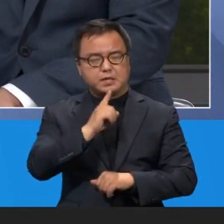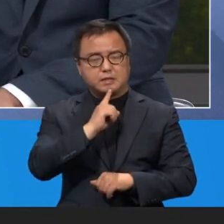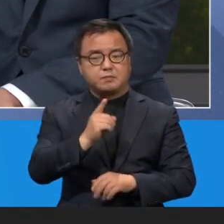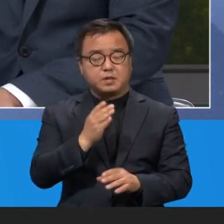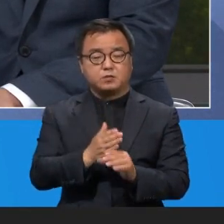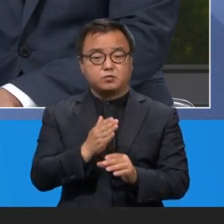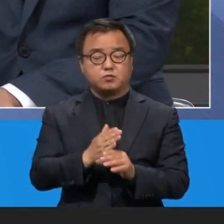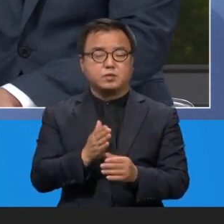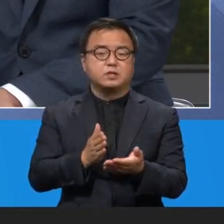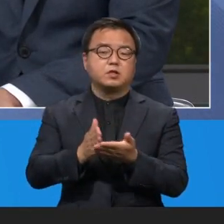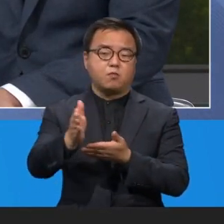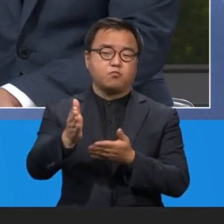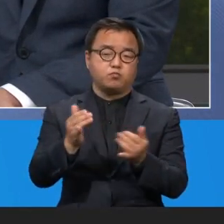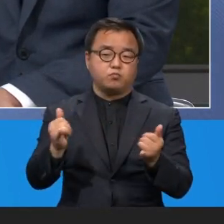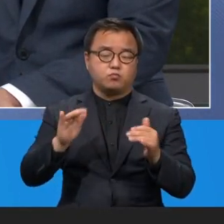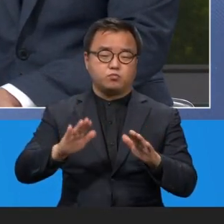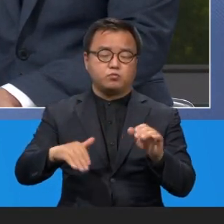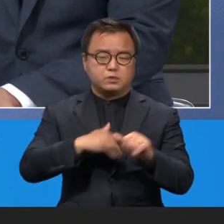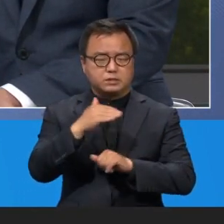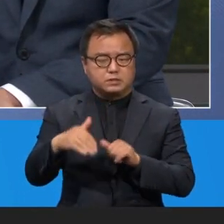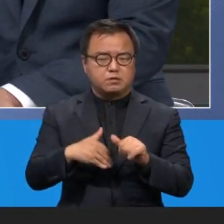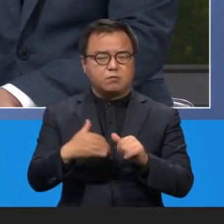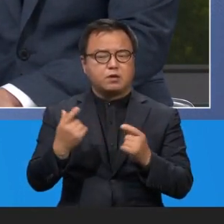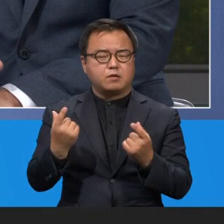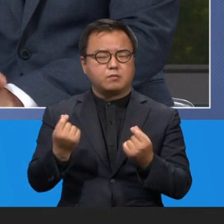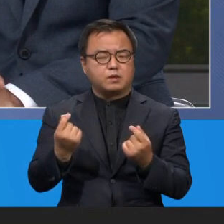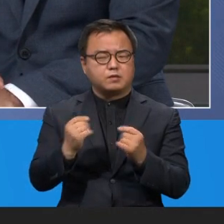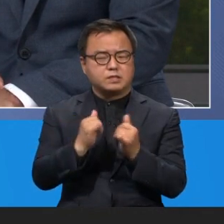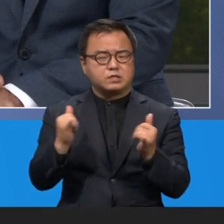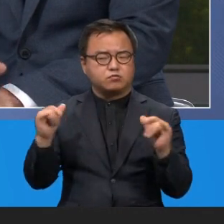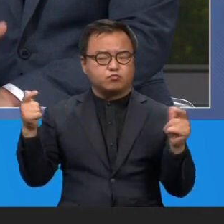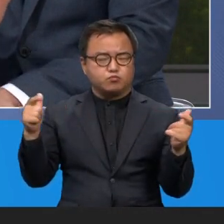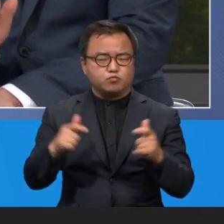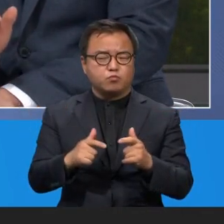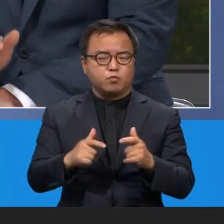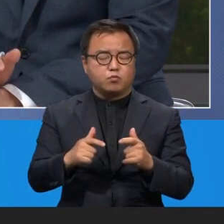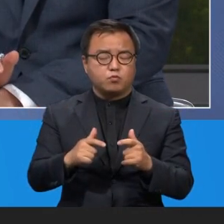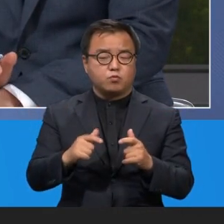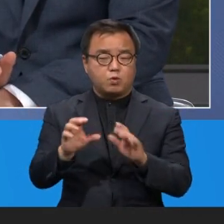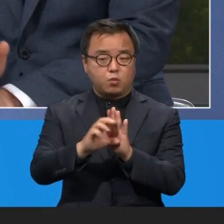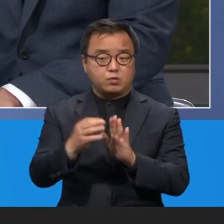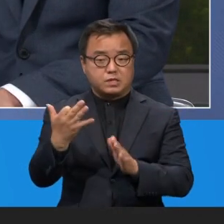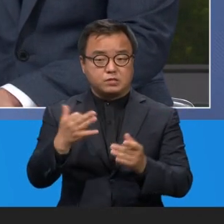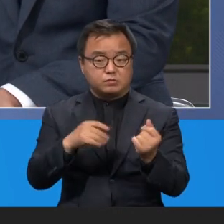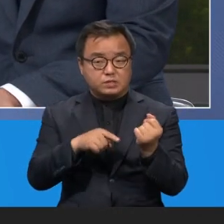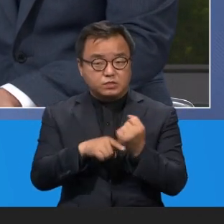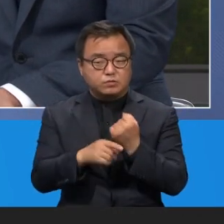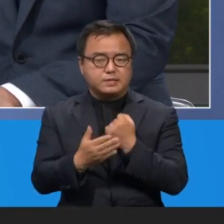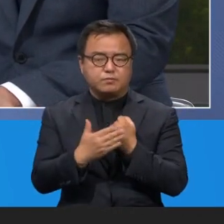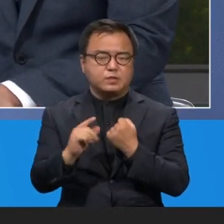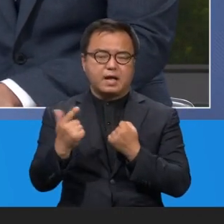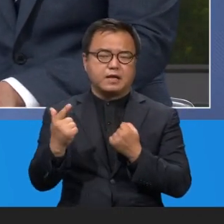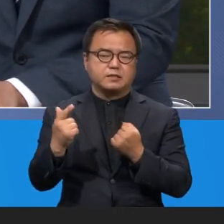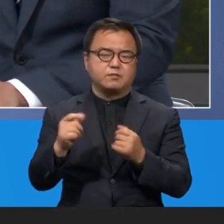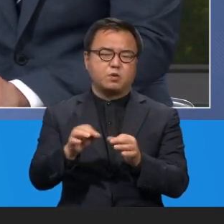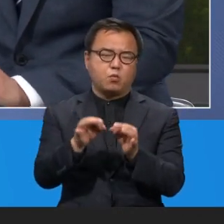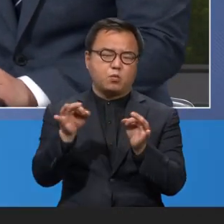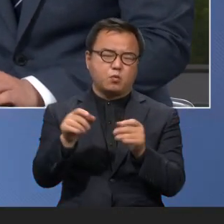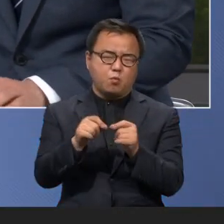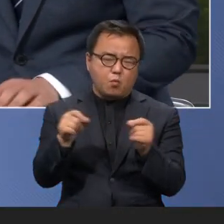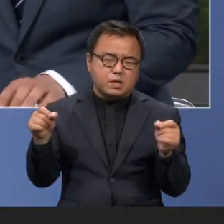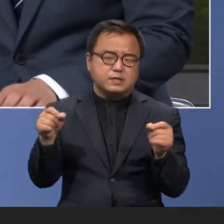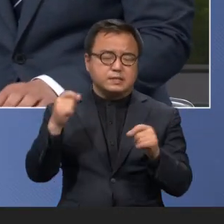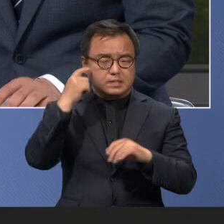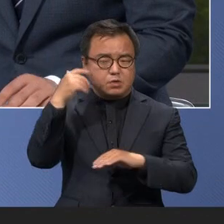전문가들은 이 같은 인구 절벽이 코로나 루이나 일시적인 현상이 아니라 장기적인 대책을 마련해야 한다고 조언했습니다 4